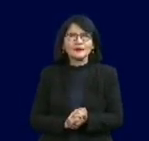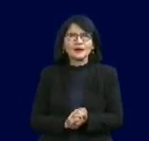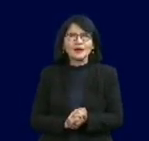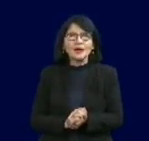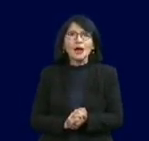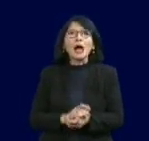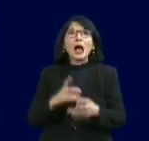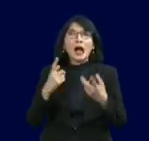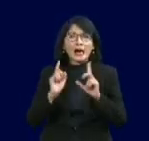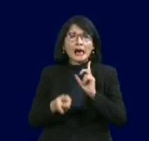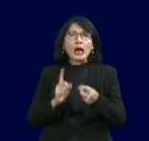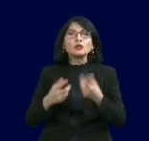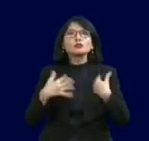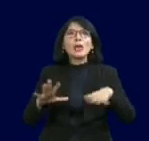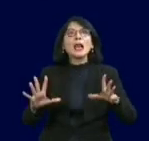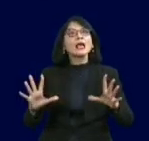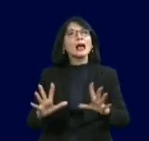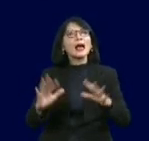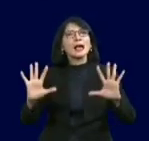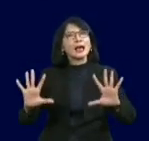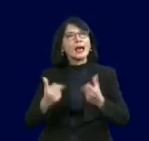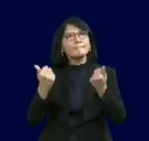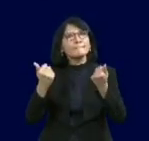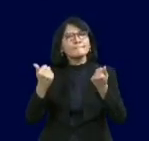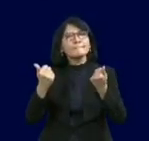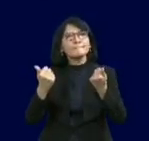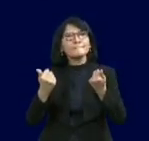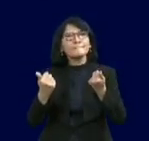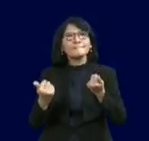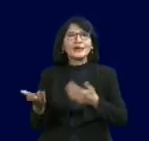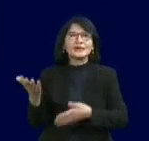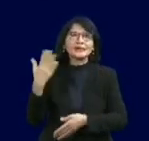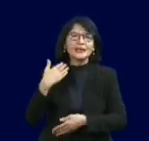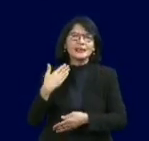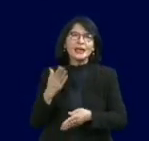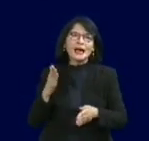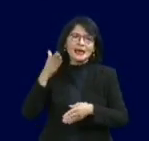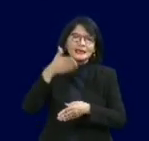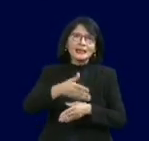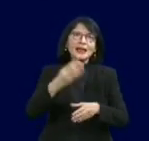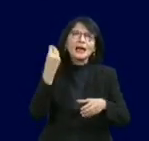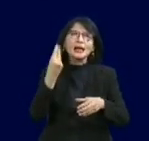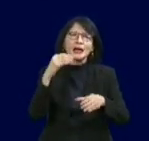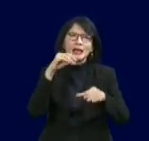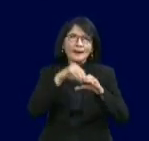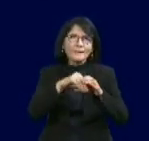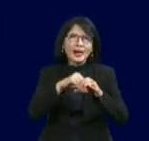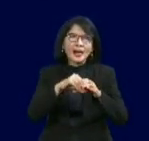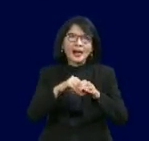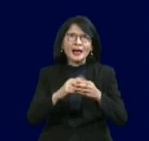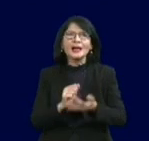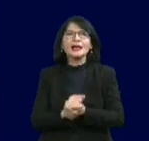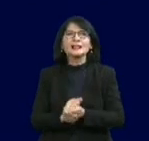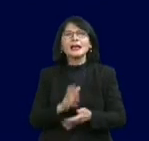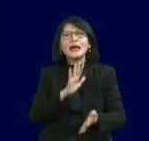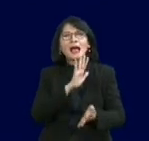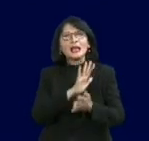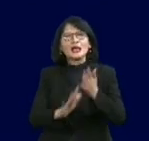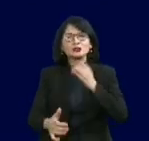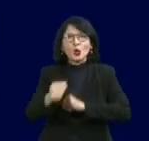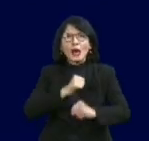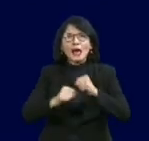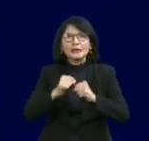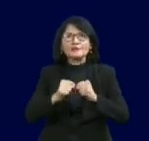saat itu sudah lengkap, mari PTK akan mendatangi bank penyalur dan melakukan aktivasi rekening dan